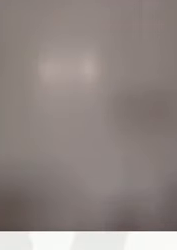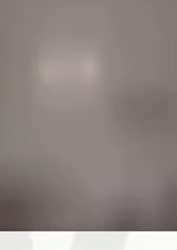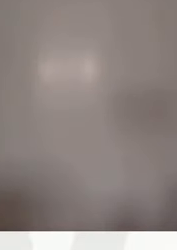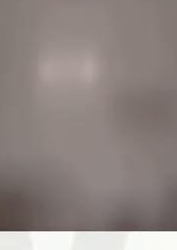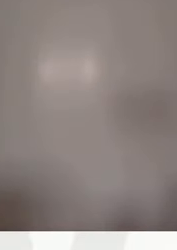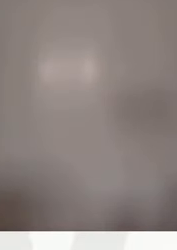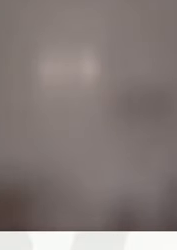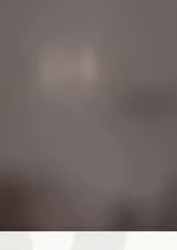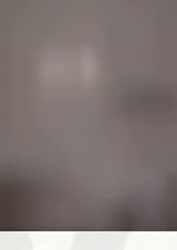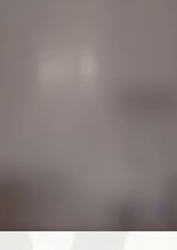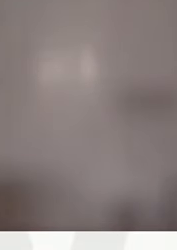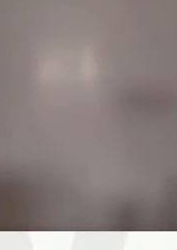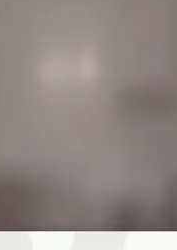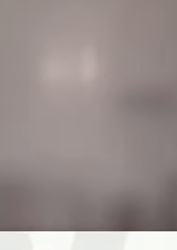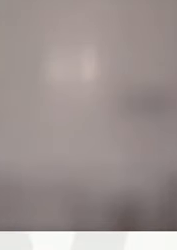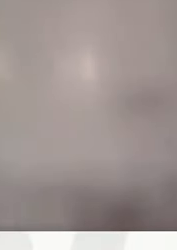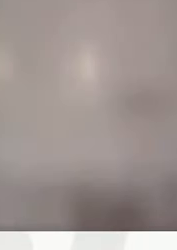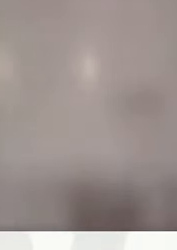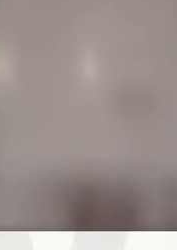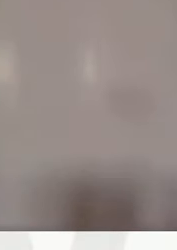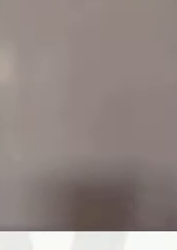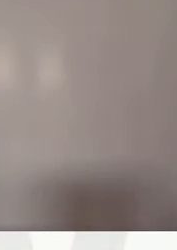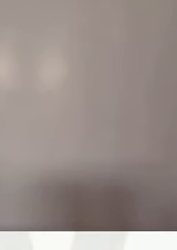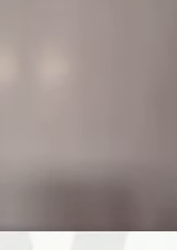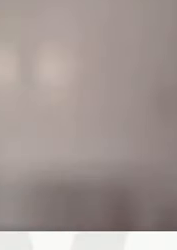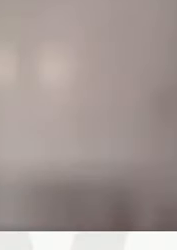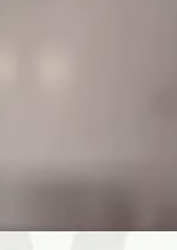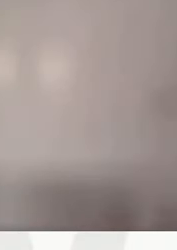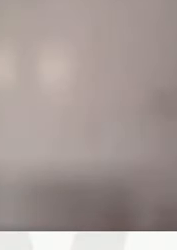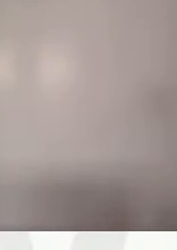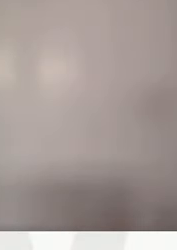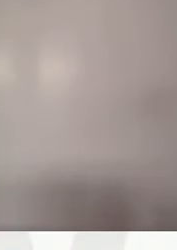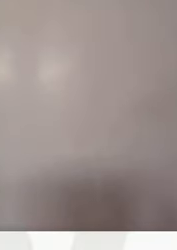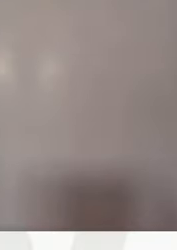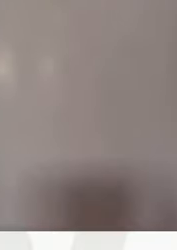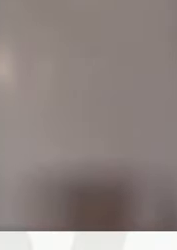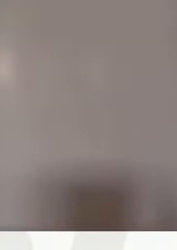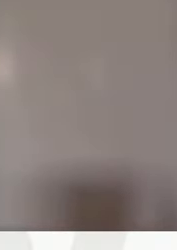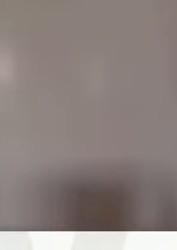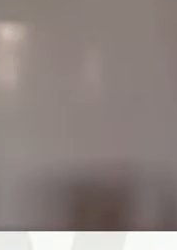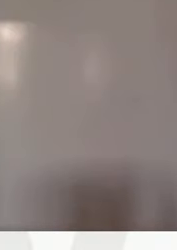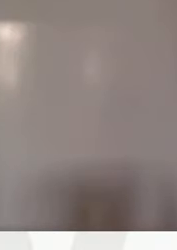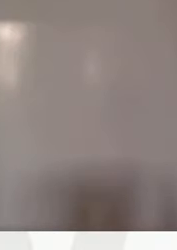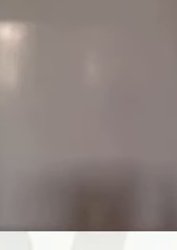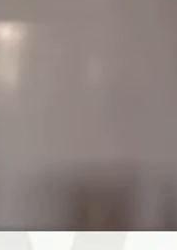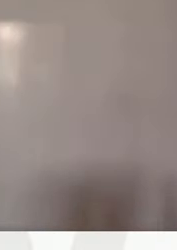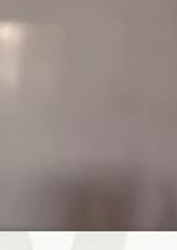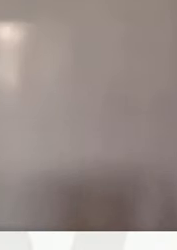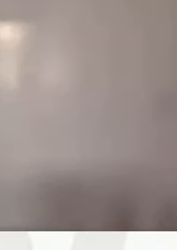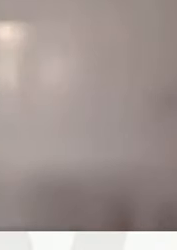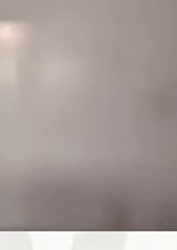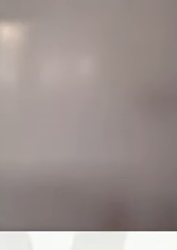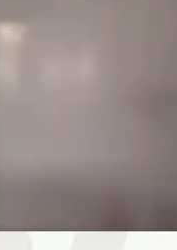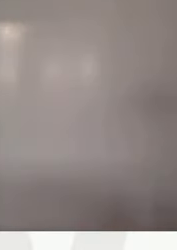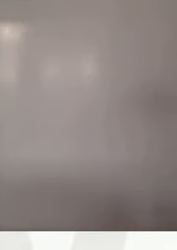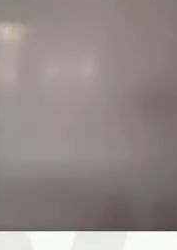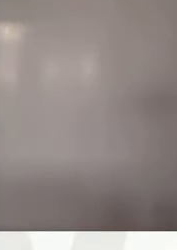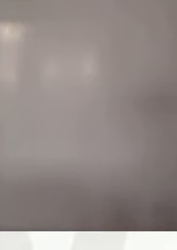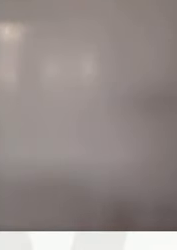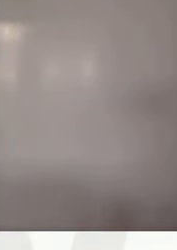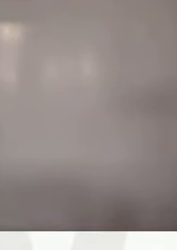en charge de ces exigences ont été les réactions de loin les plus